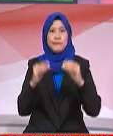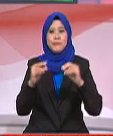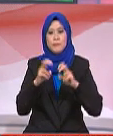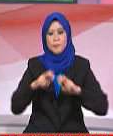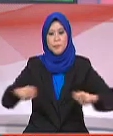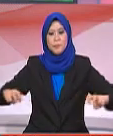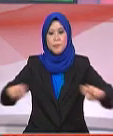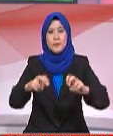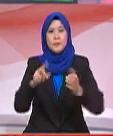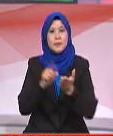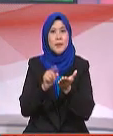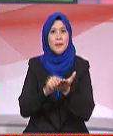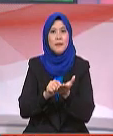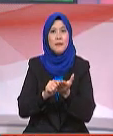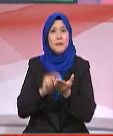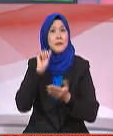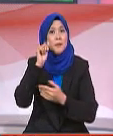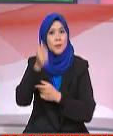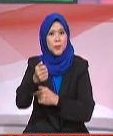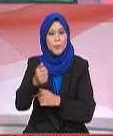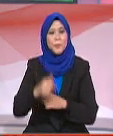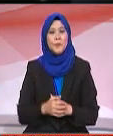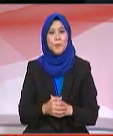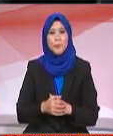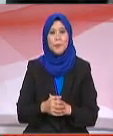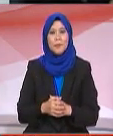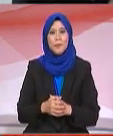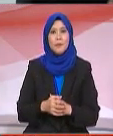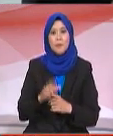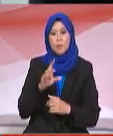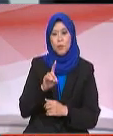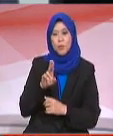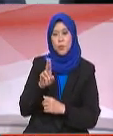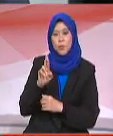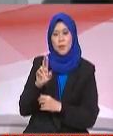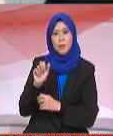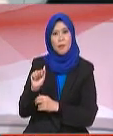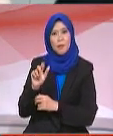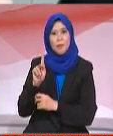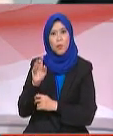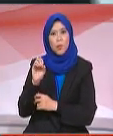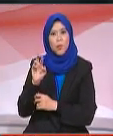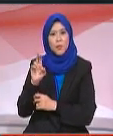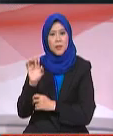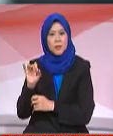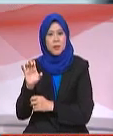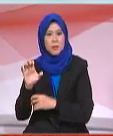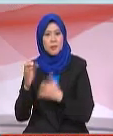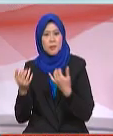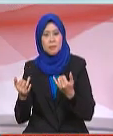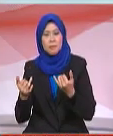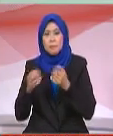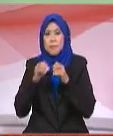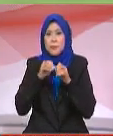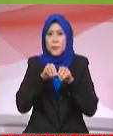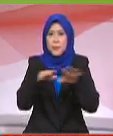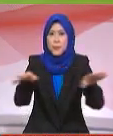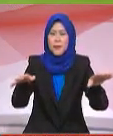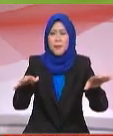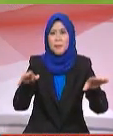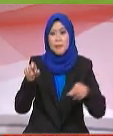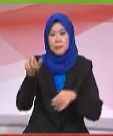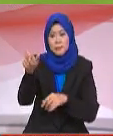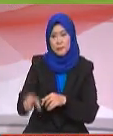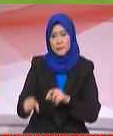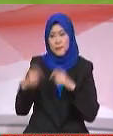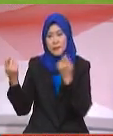yang dijangka diadakan esok. Status Durakovic selaku ketua jurulatih Perak tular semalam di media sosial apabila beliau